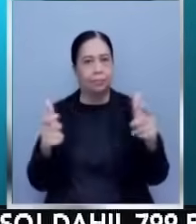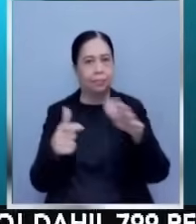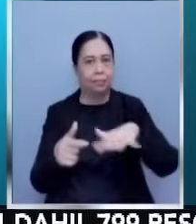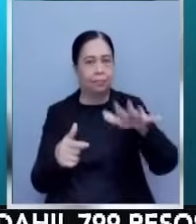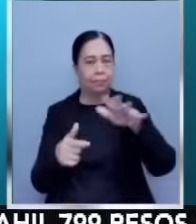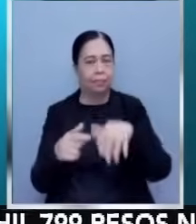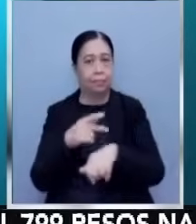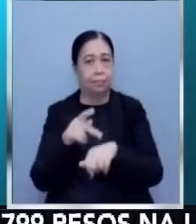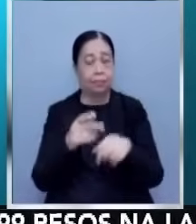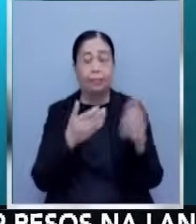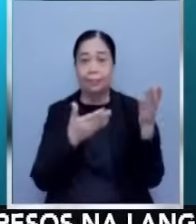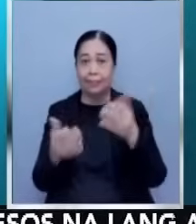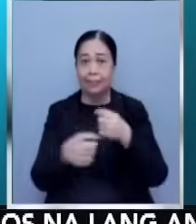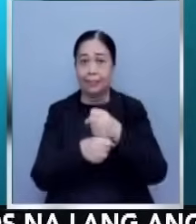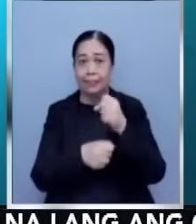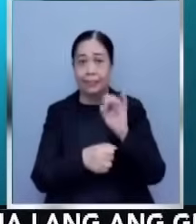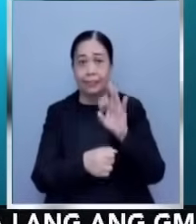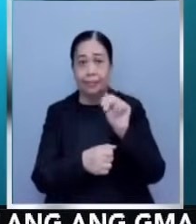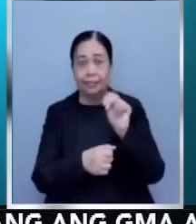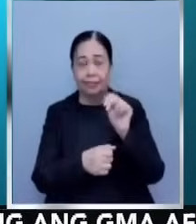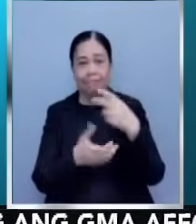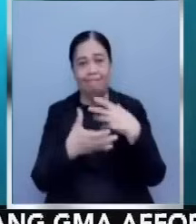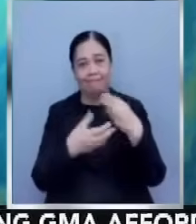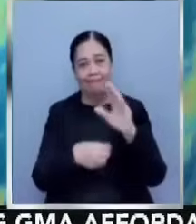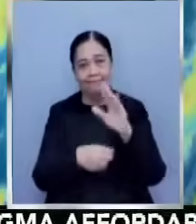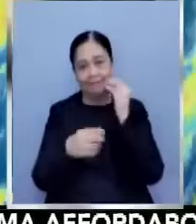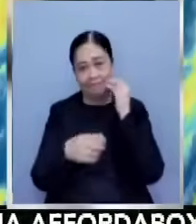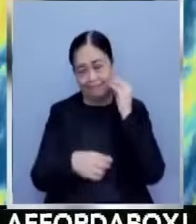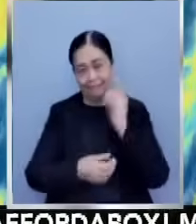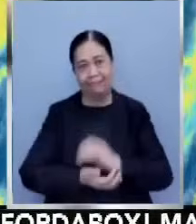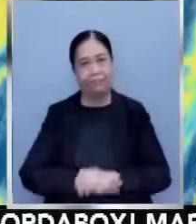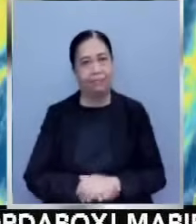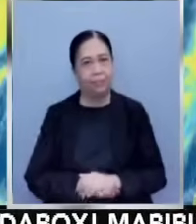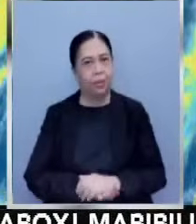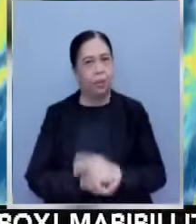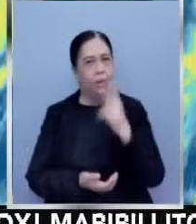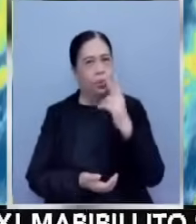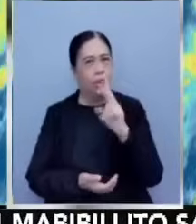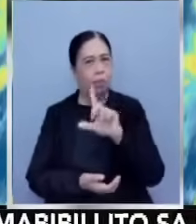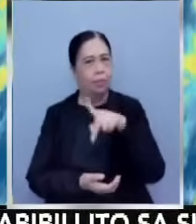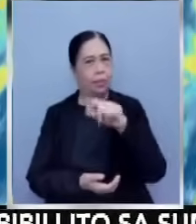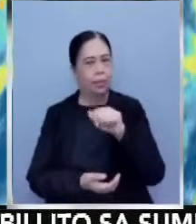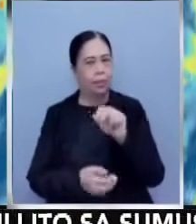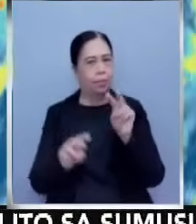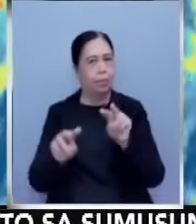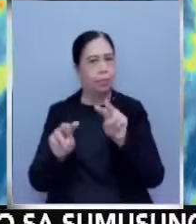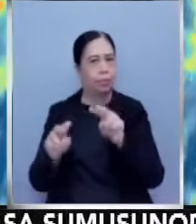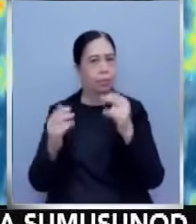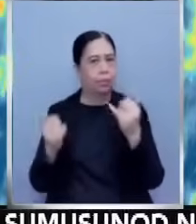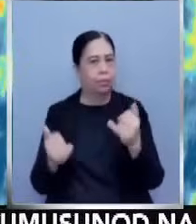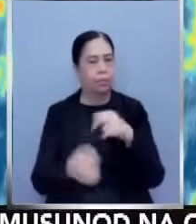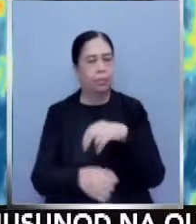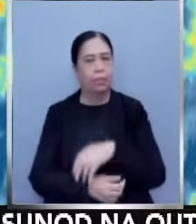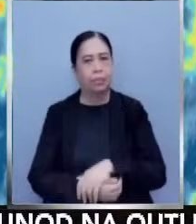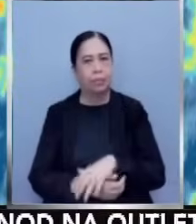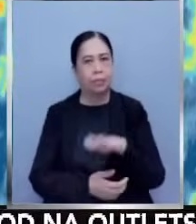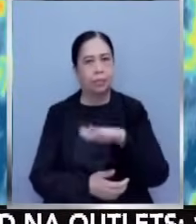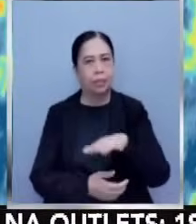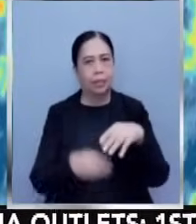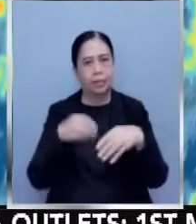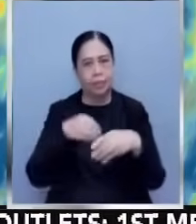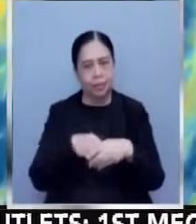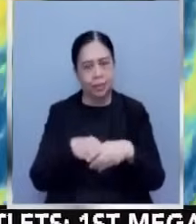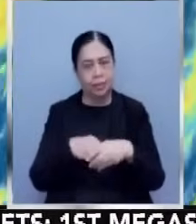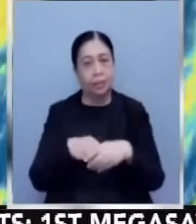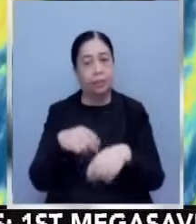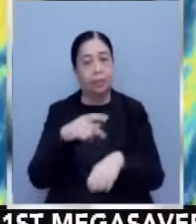pa rin ang payong kung kailangan niyo po talagang lumabas ng bahay. Dalawang low-pressure area ang minomonitor ngayon ng PAGASA sa loob ng Philippine